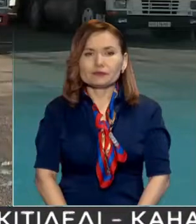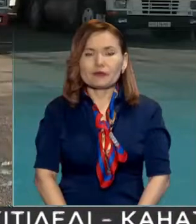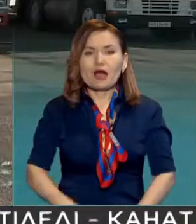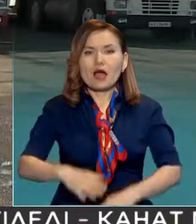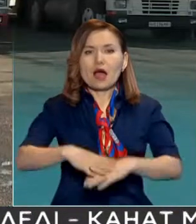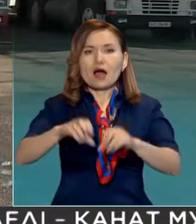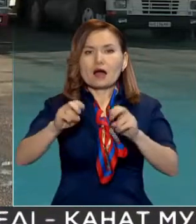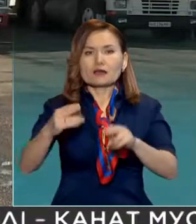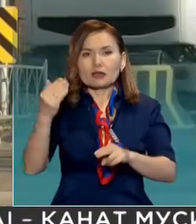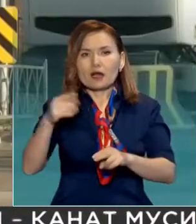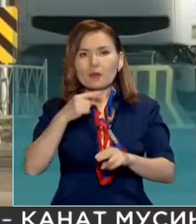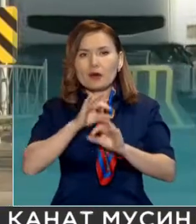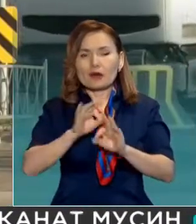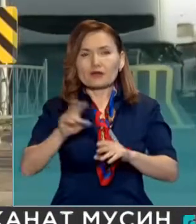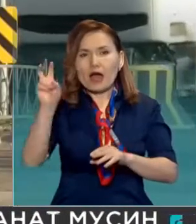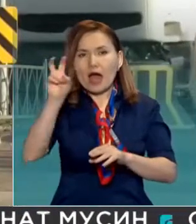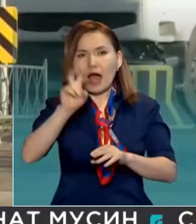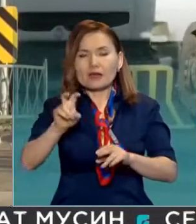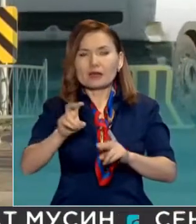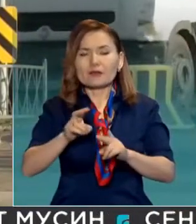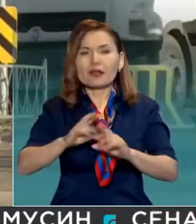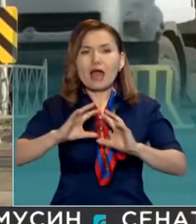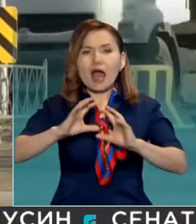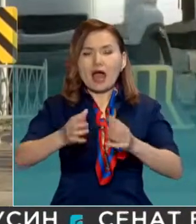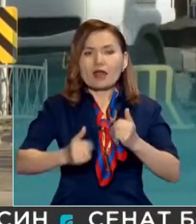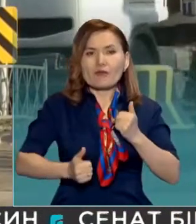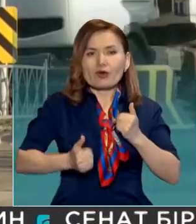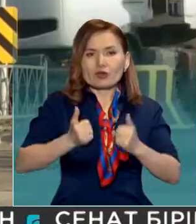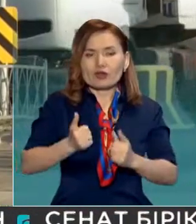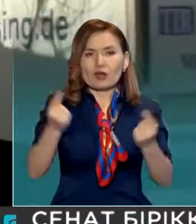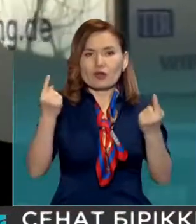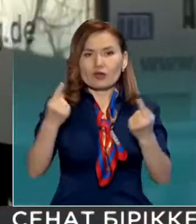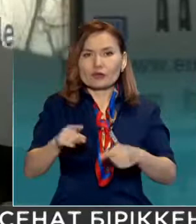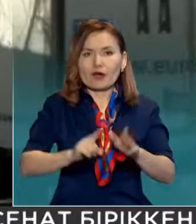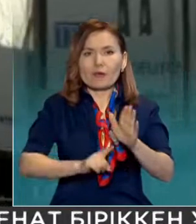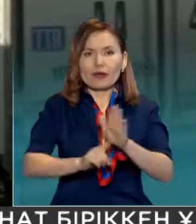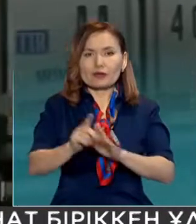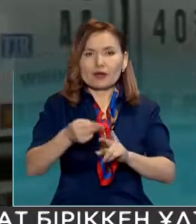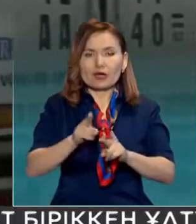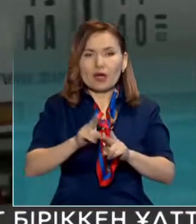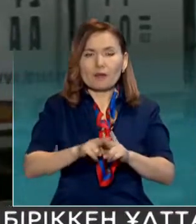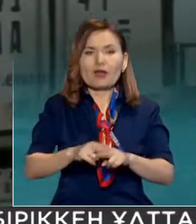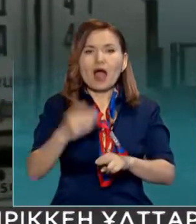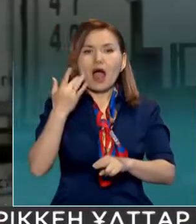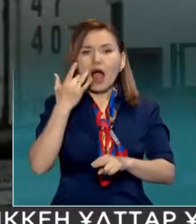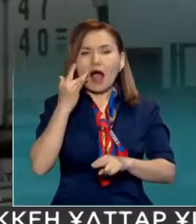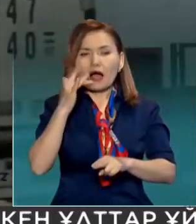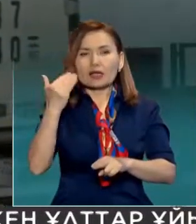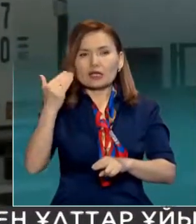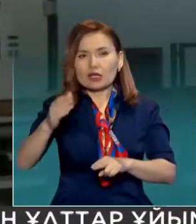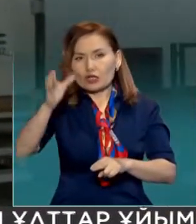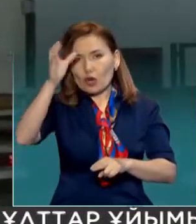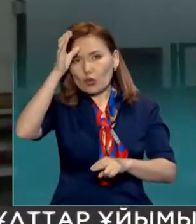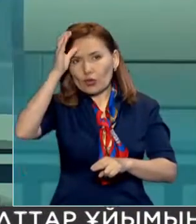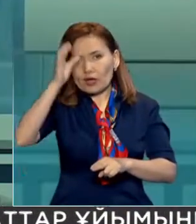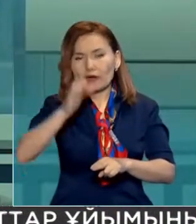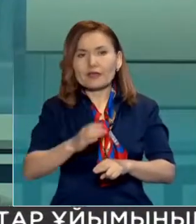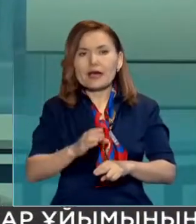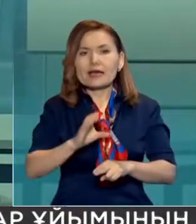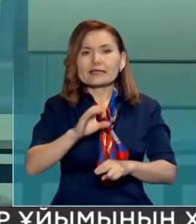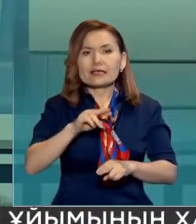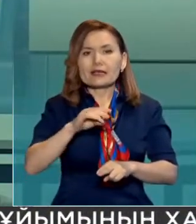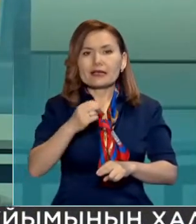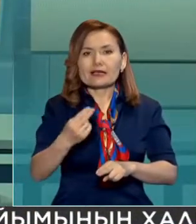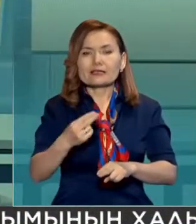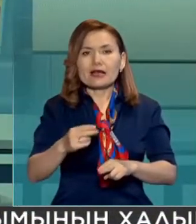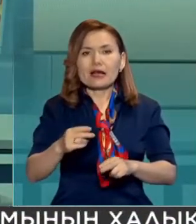Ал сарапшылар доллар әлемдегі негізгі валюта ретіндегі рөлінен айрыла бастады дейді. Тіпті бұл туралы Ақштың Нуриэль Рубини, Джозеф Стиглис